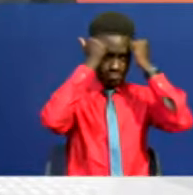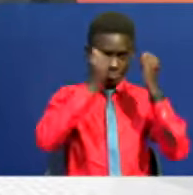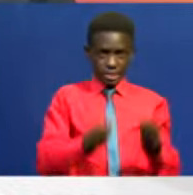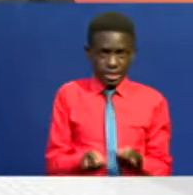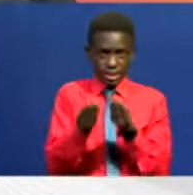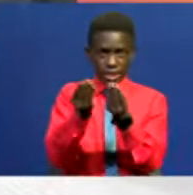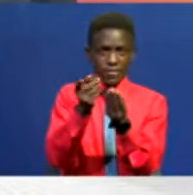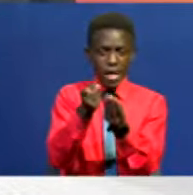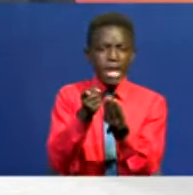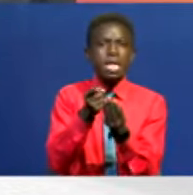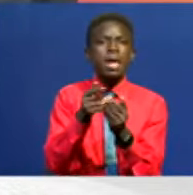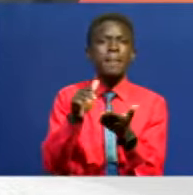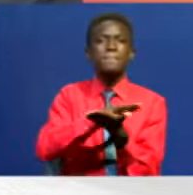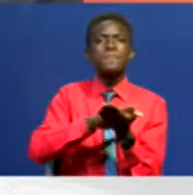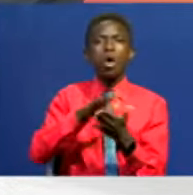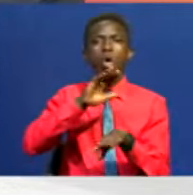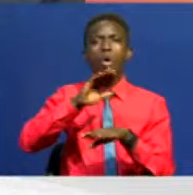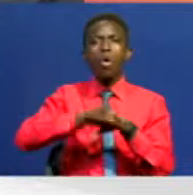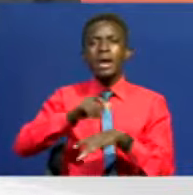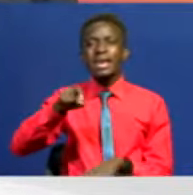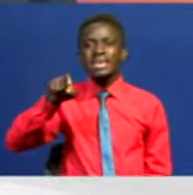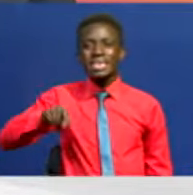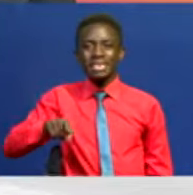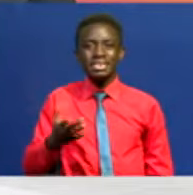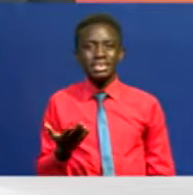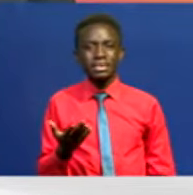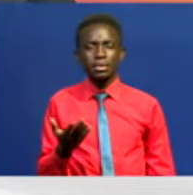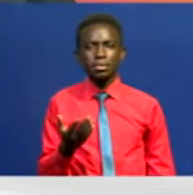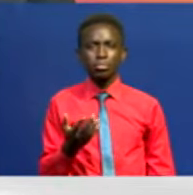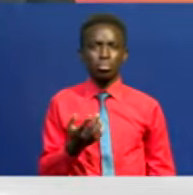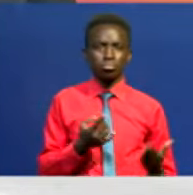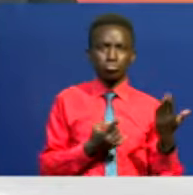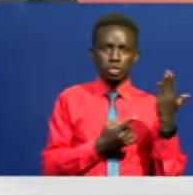na mahitaji ambayo yako pale nje, either ya kiteknolojia,